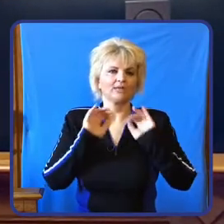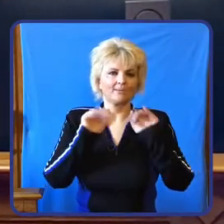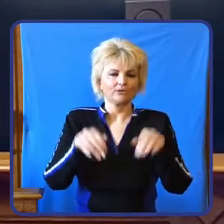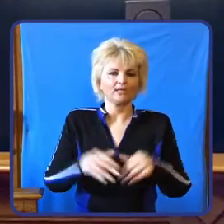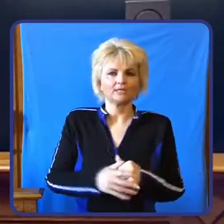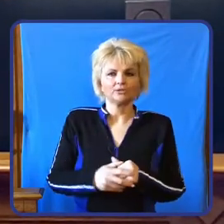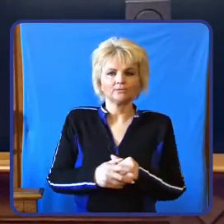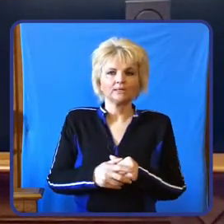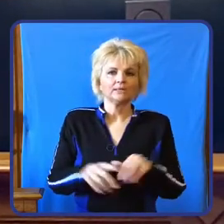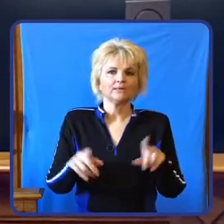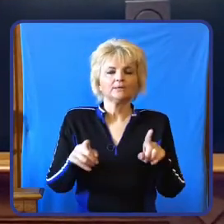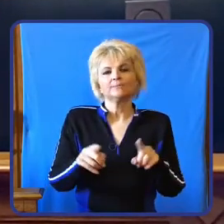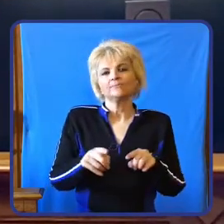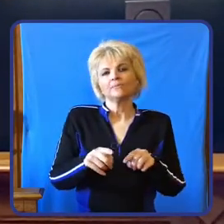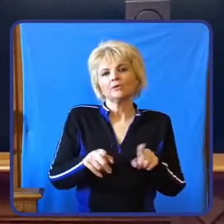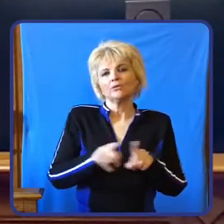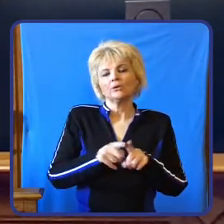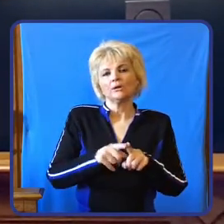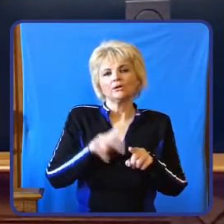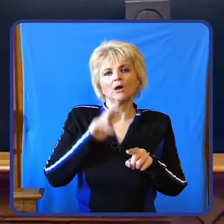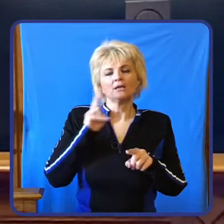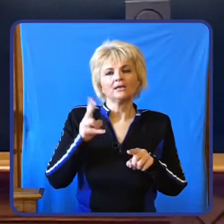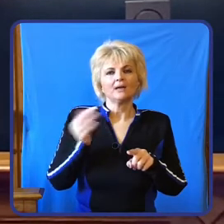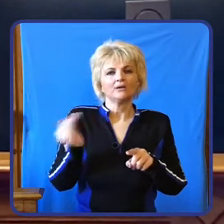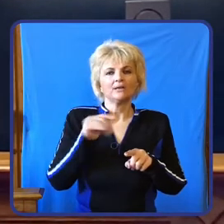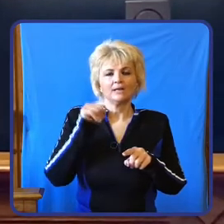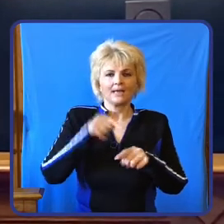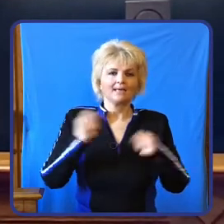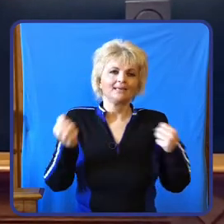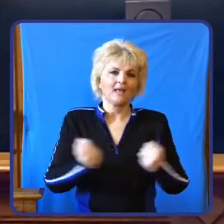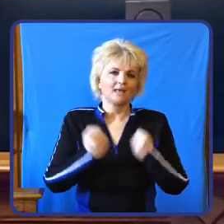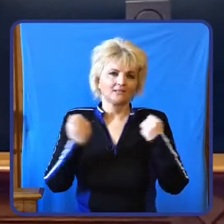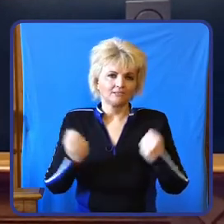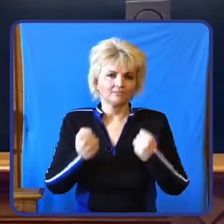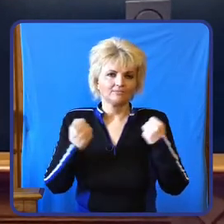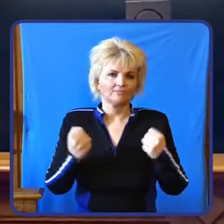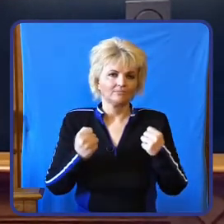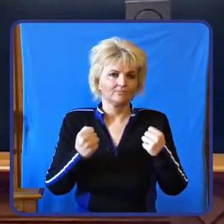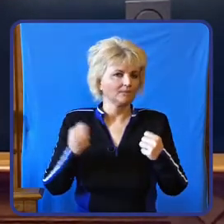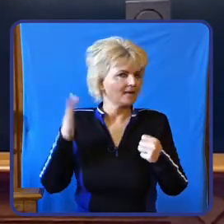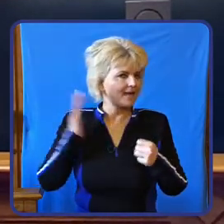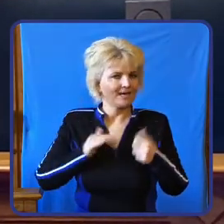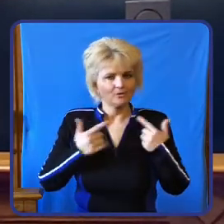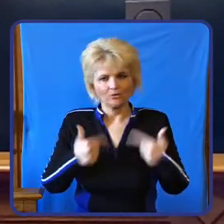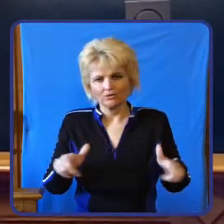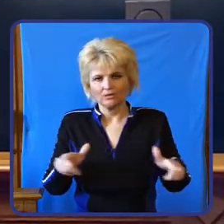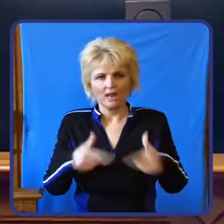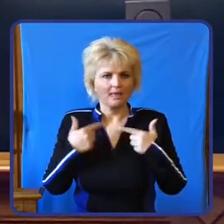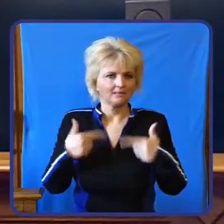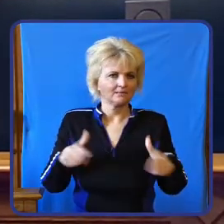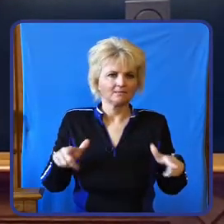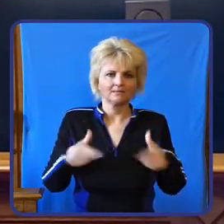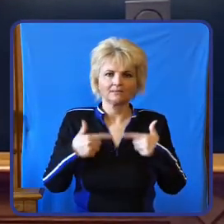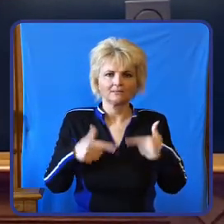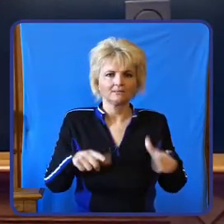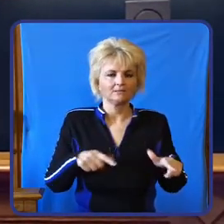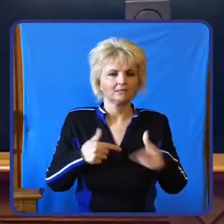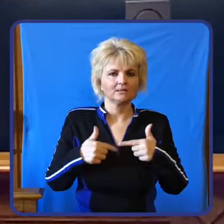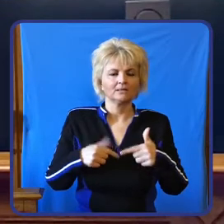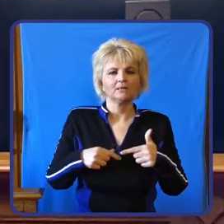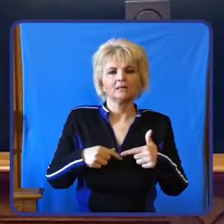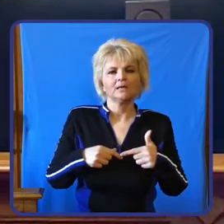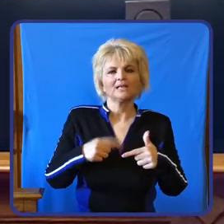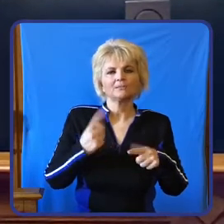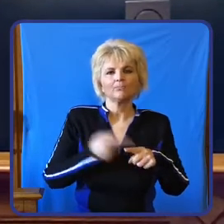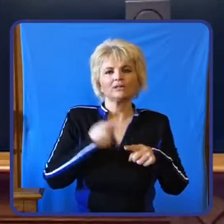támogatást, ráadásul gyanunk szerint olyan valaki, akinek a gyereke maga is itt edz. Ez milyen erkölcstelen, gusztustalan dolog. Ez kicsinyes politikai